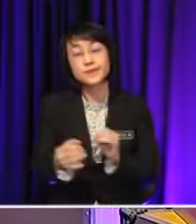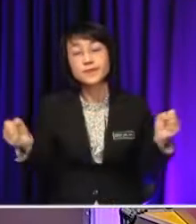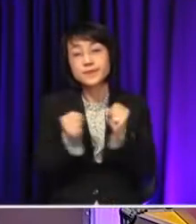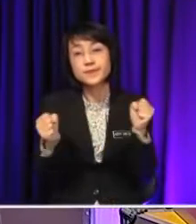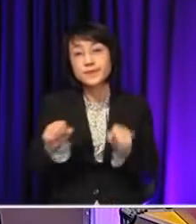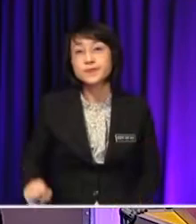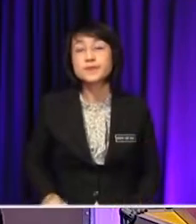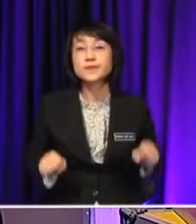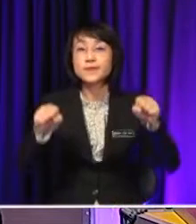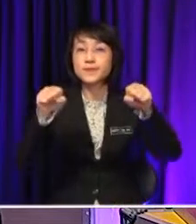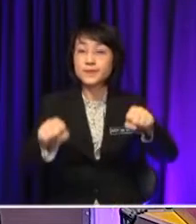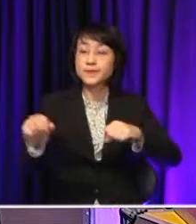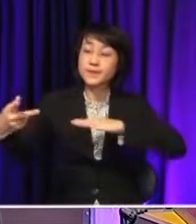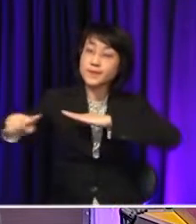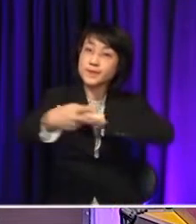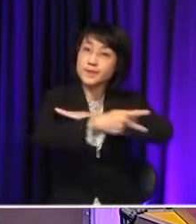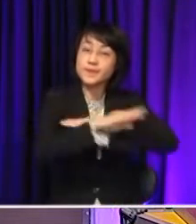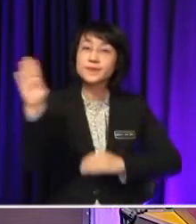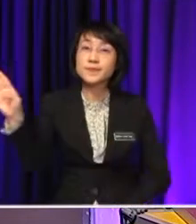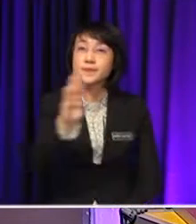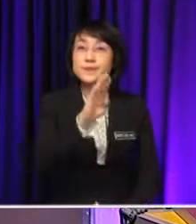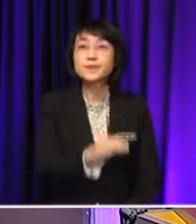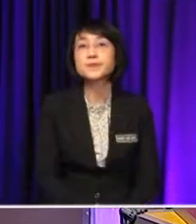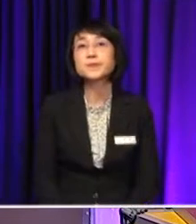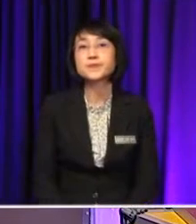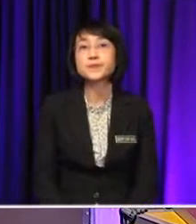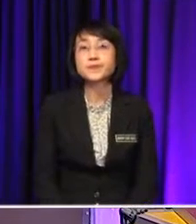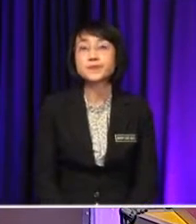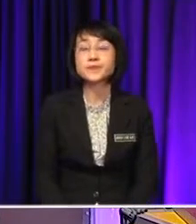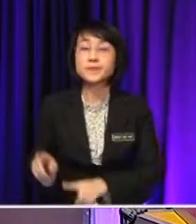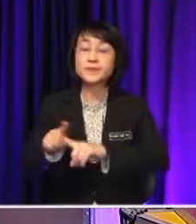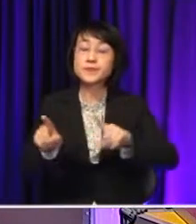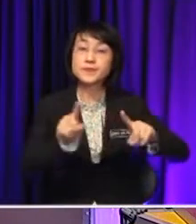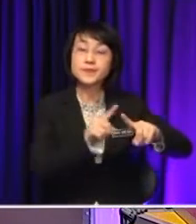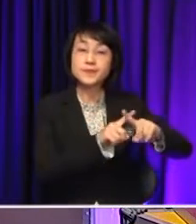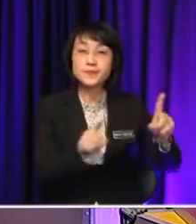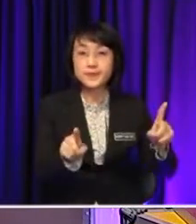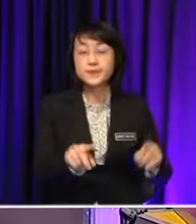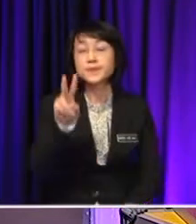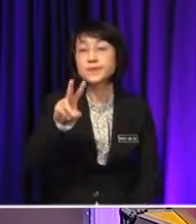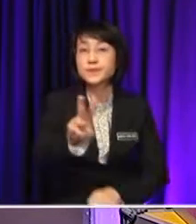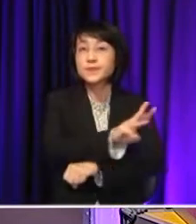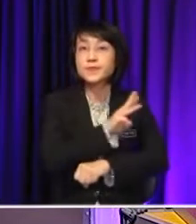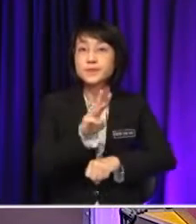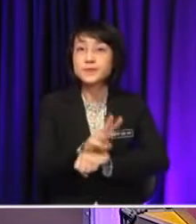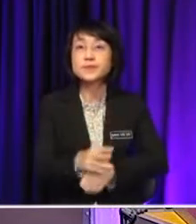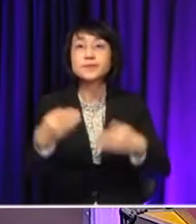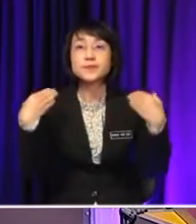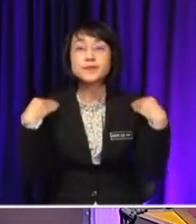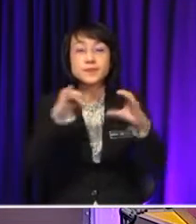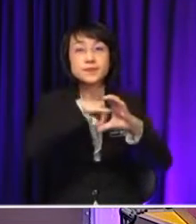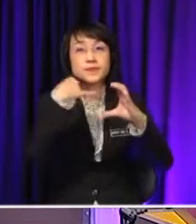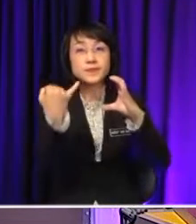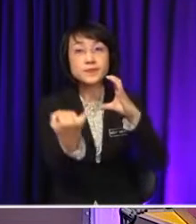saya teruskan ini perbedaan dua kawasan yang mengalami iklim Khatulistiwa dengan kawasan yang mengalami